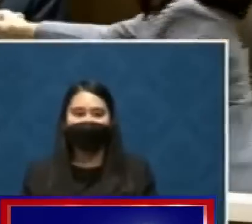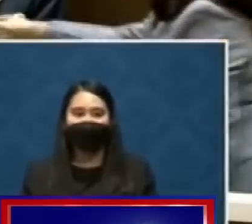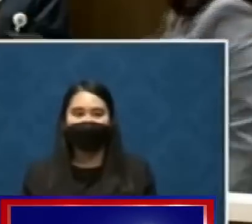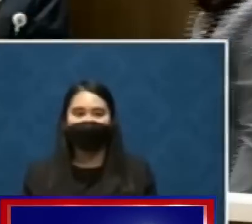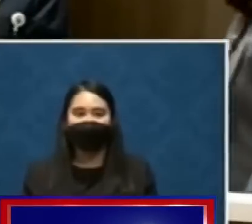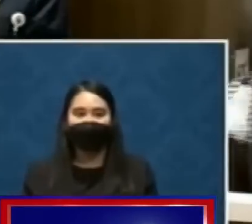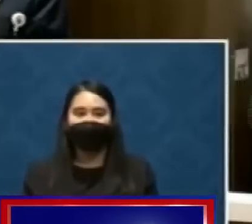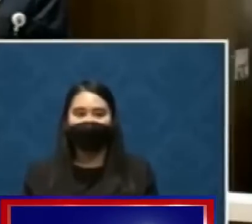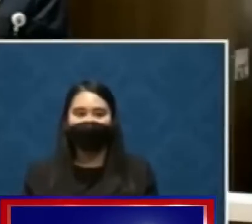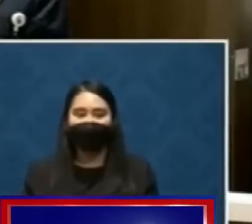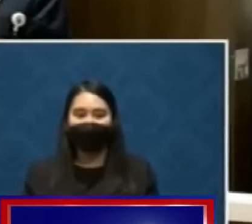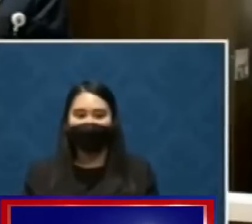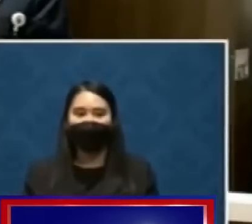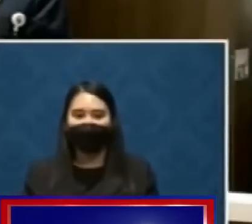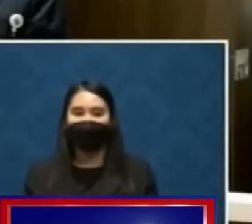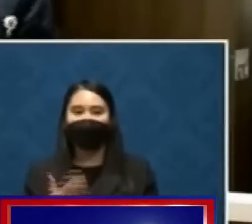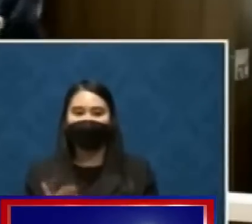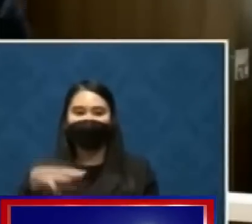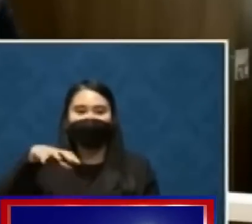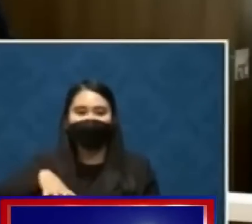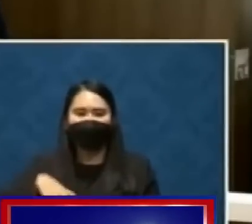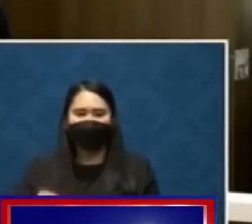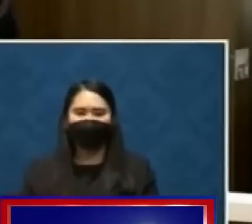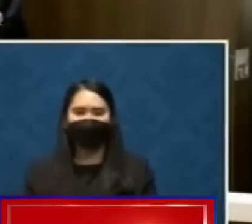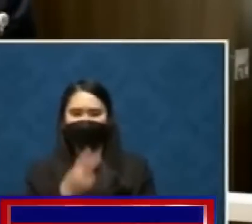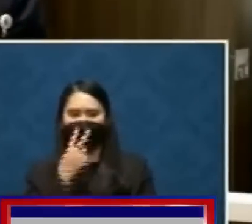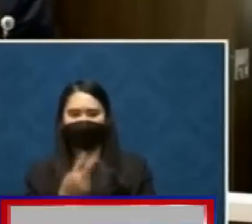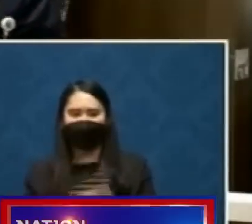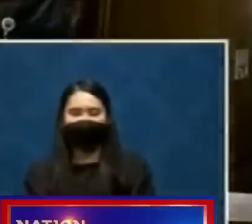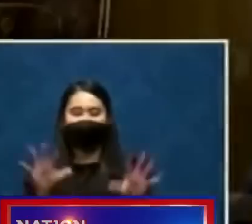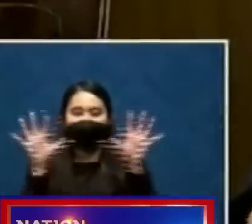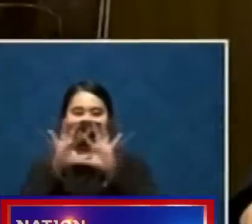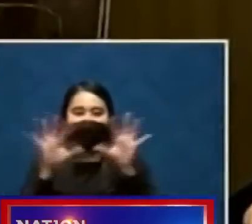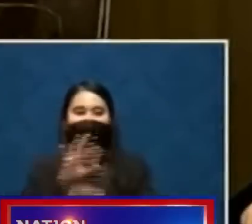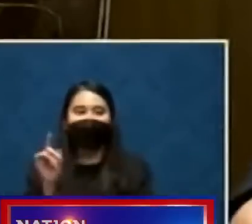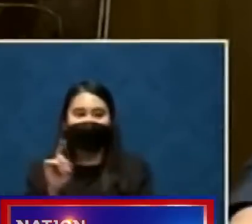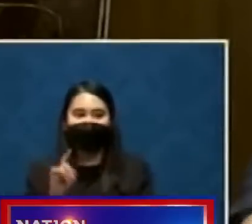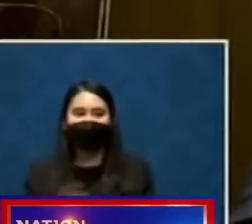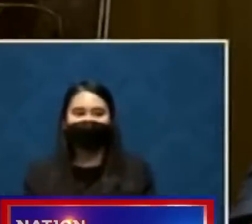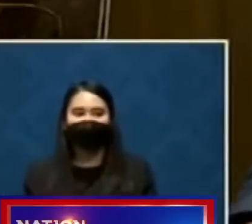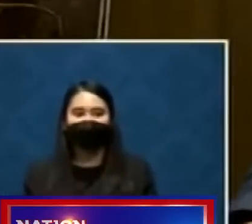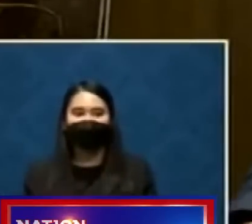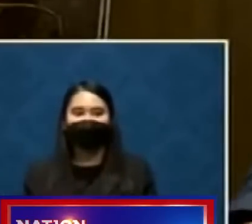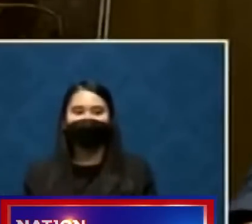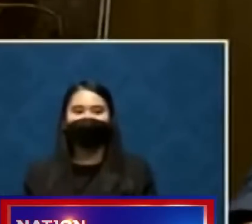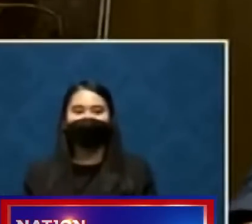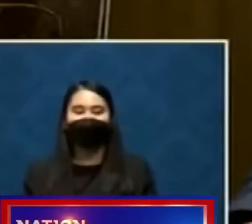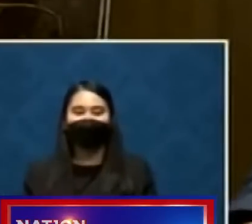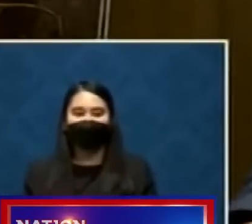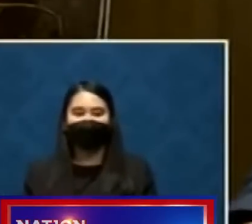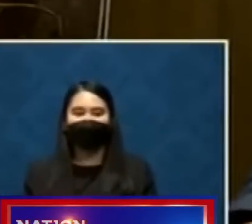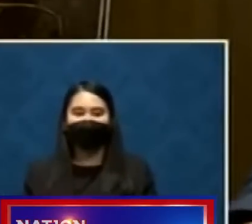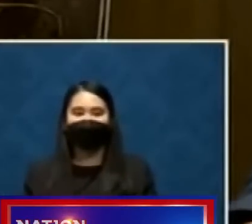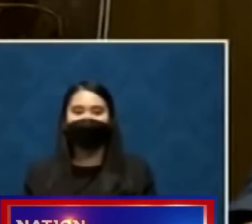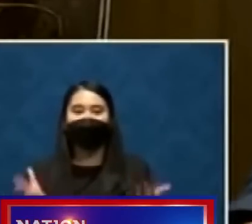นี่คือที่ทำการพระคุณคุณครับพระคุณคุณของพรรครวมไทยสร้างชาติครับบ้าน